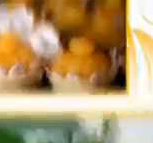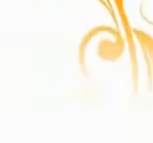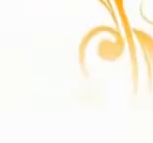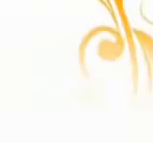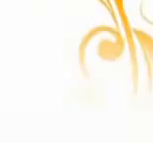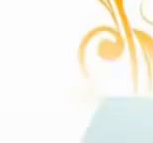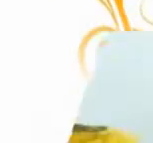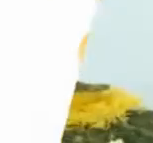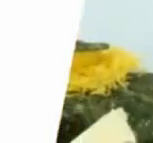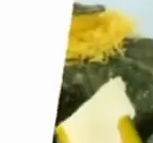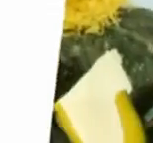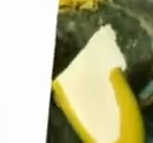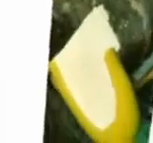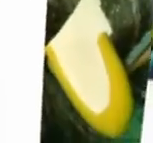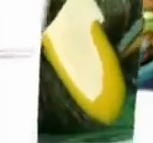ไ